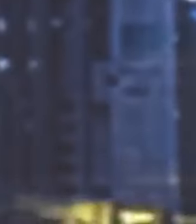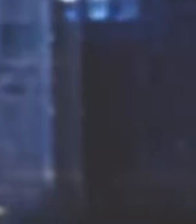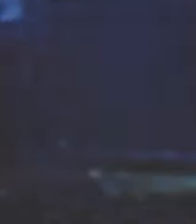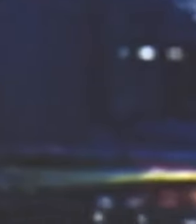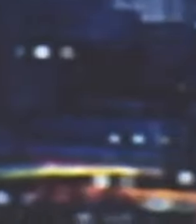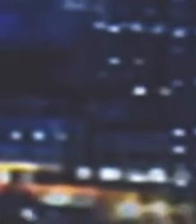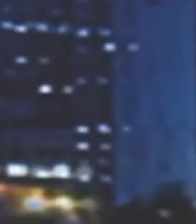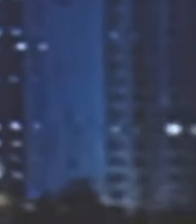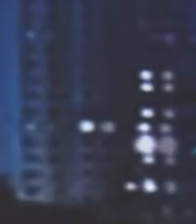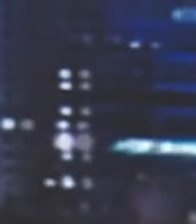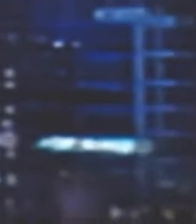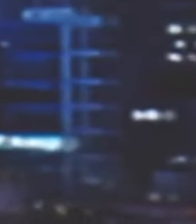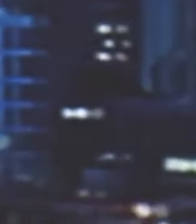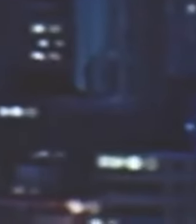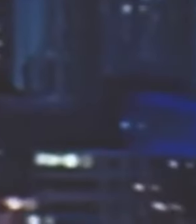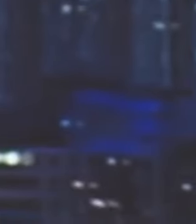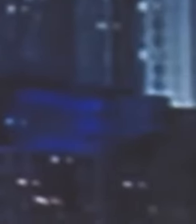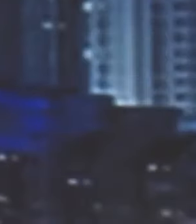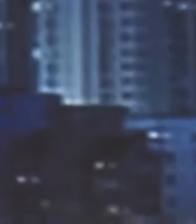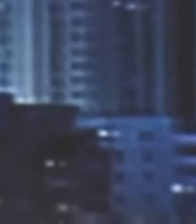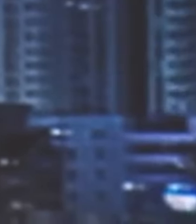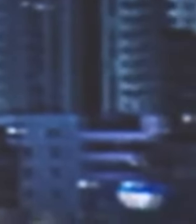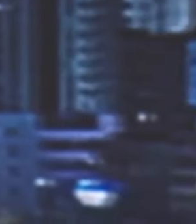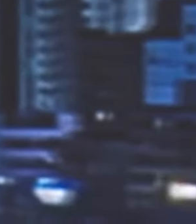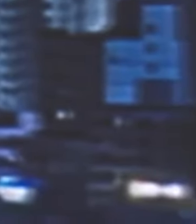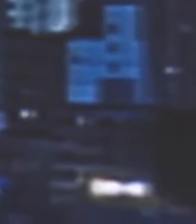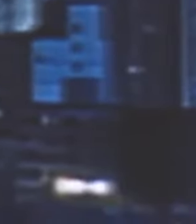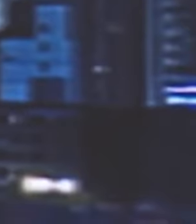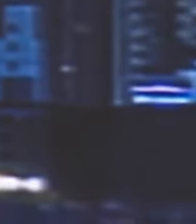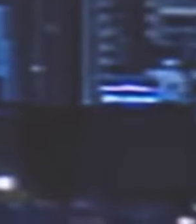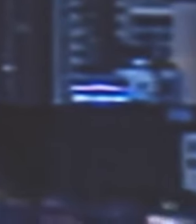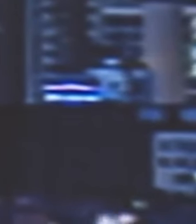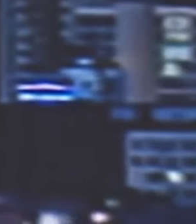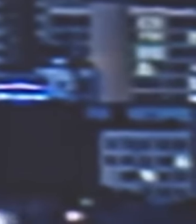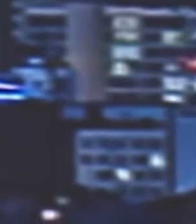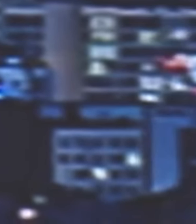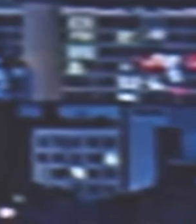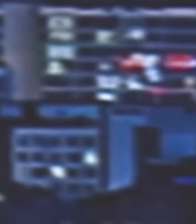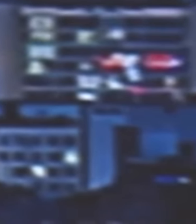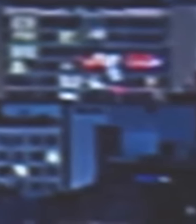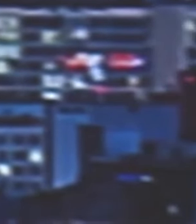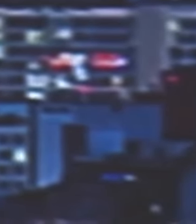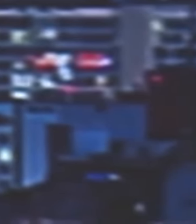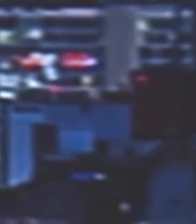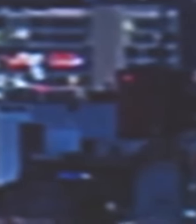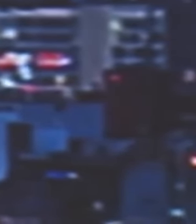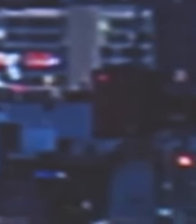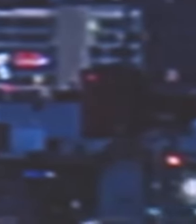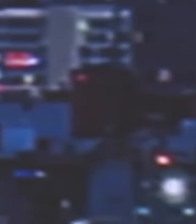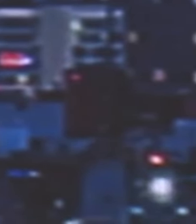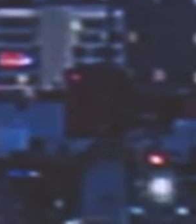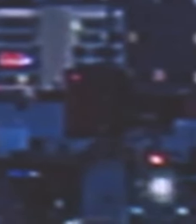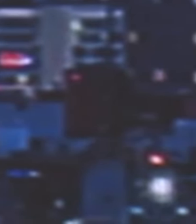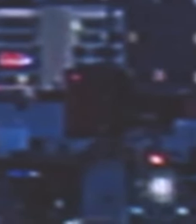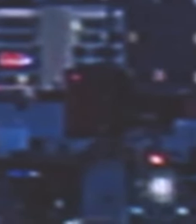JTBC 뉴스를 시청해 주셔서 고맙습니다. 저희는 저녁 6시 50분 뉴스룸에서 뵙겠습니다.